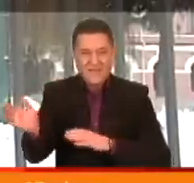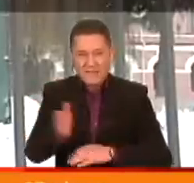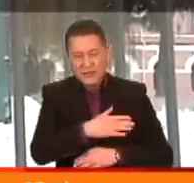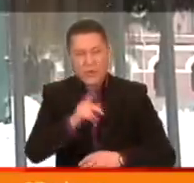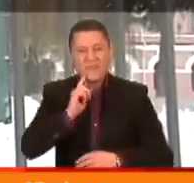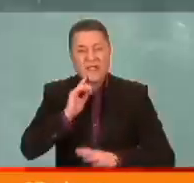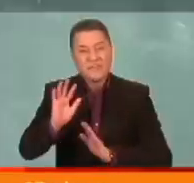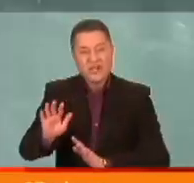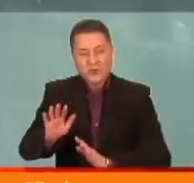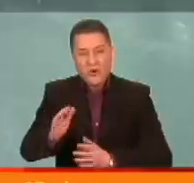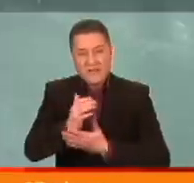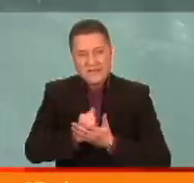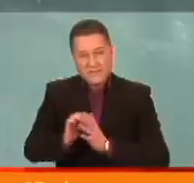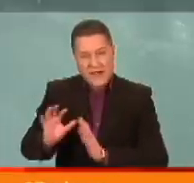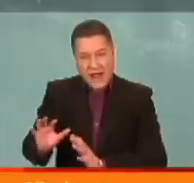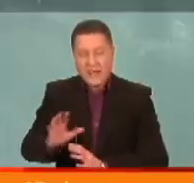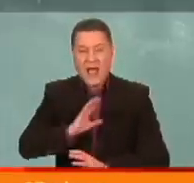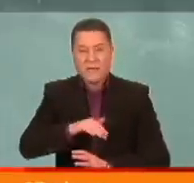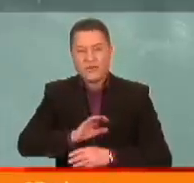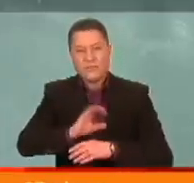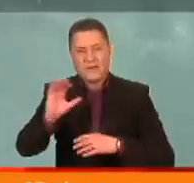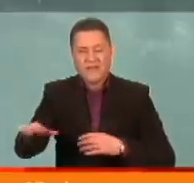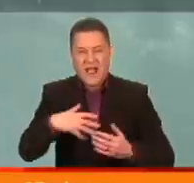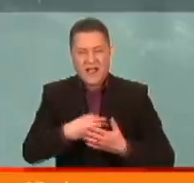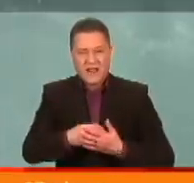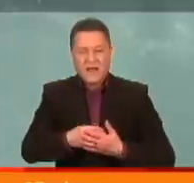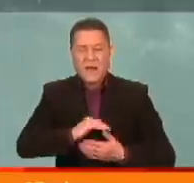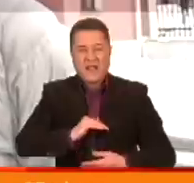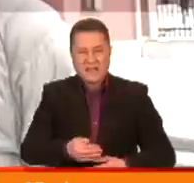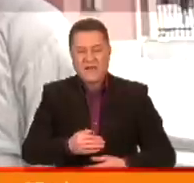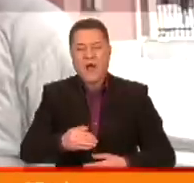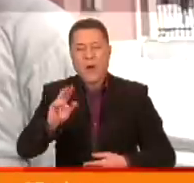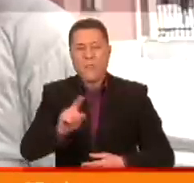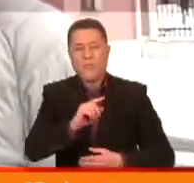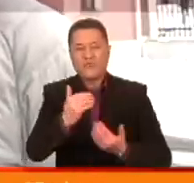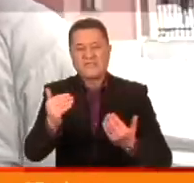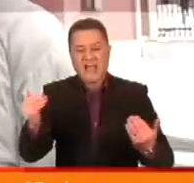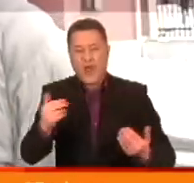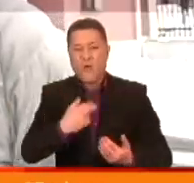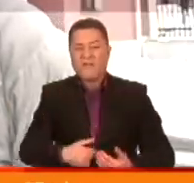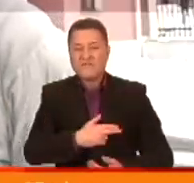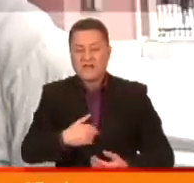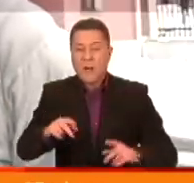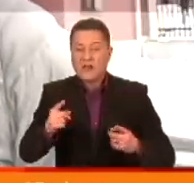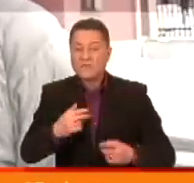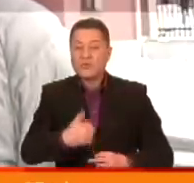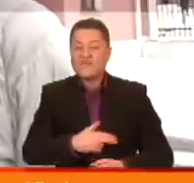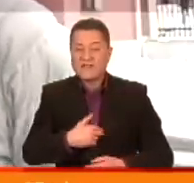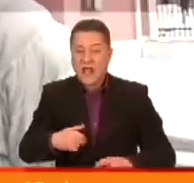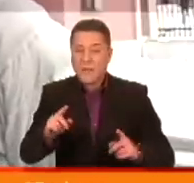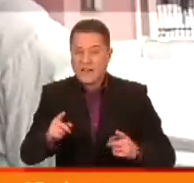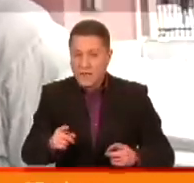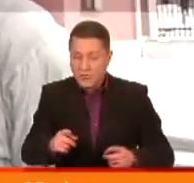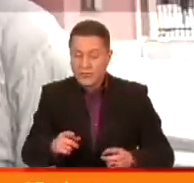тимчасове зберігання, а потім доправити до приватного музею у Швейцарії. Чому Швейцарія? Тому що Суворов став